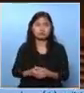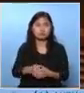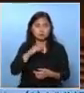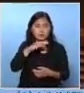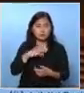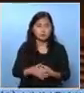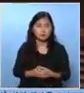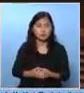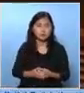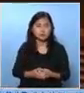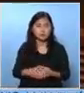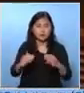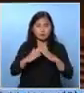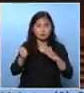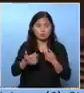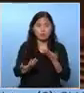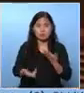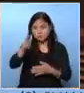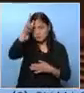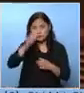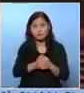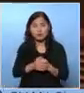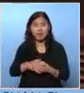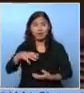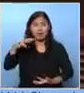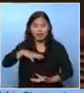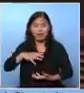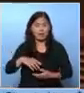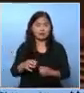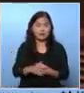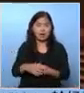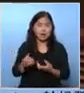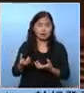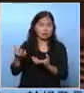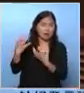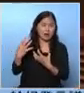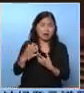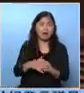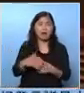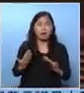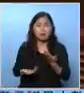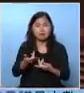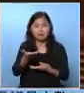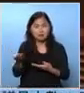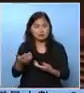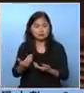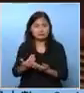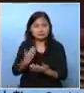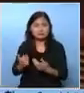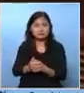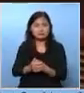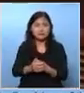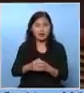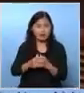果局長或者政府收到更大的壓力，就可能你們之前在法案委員